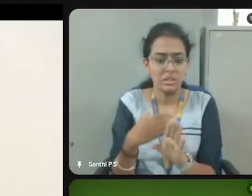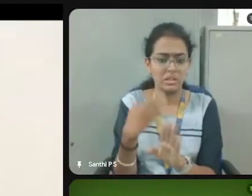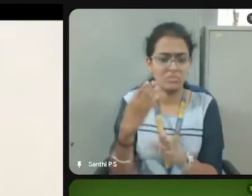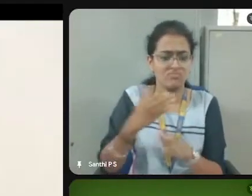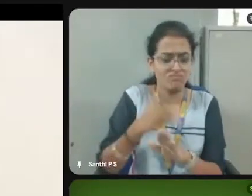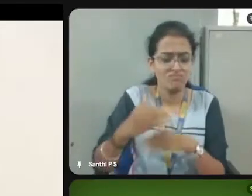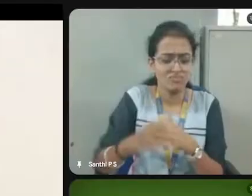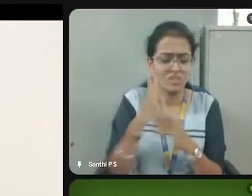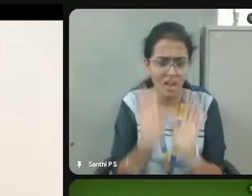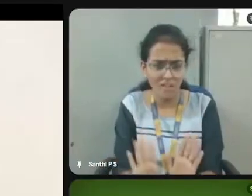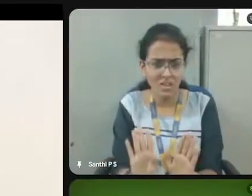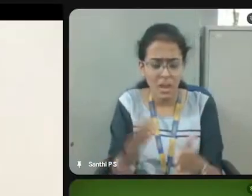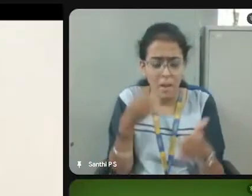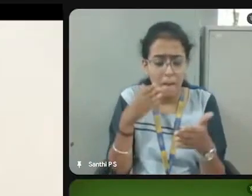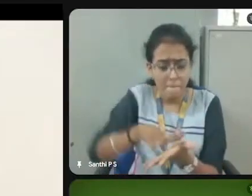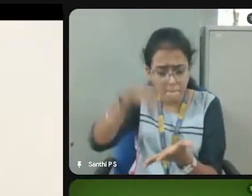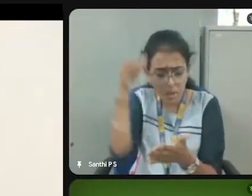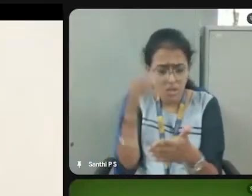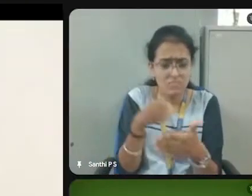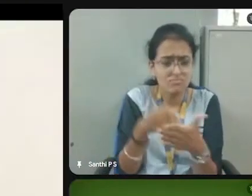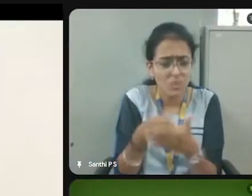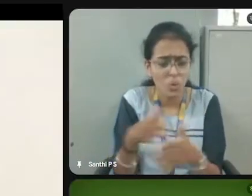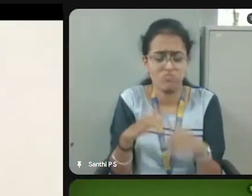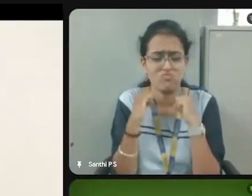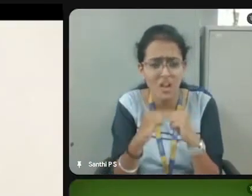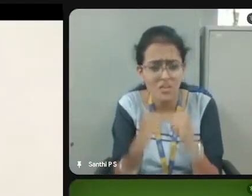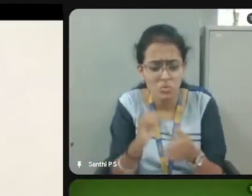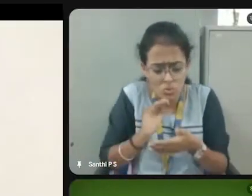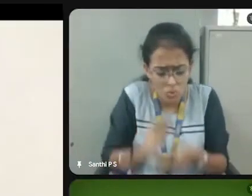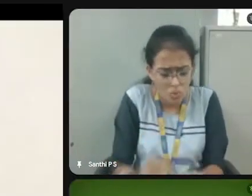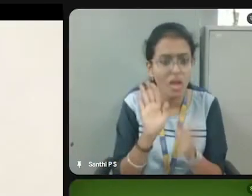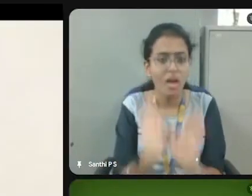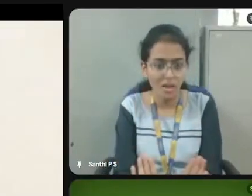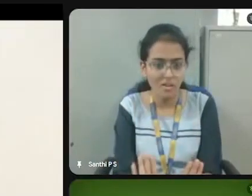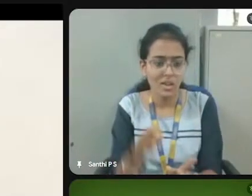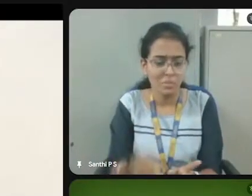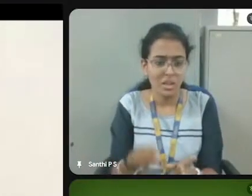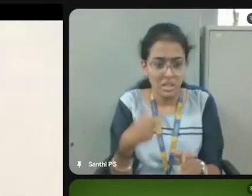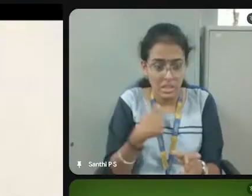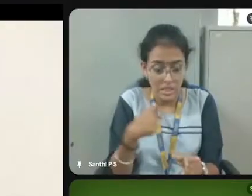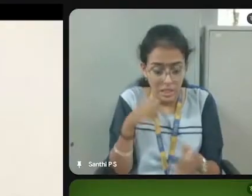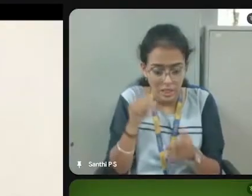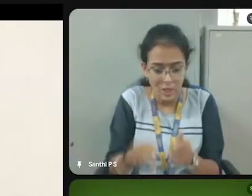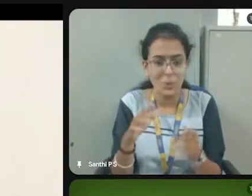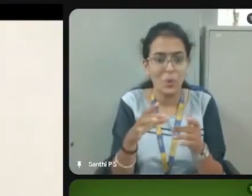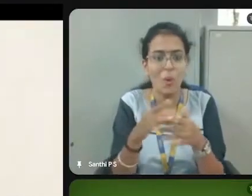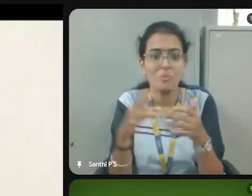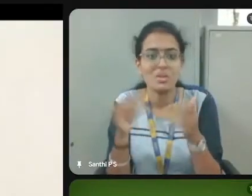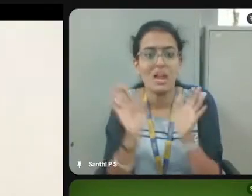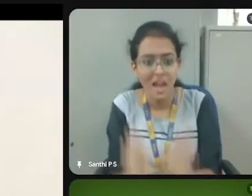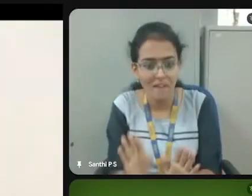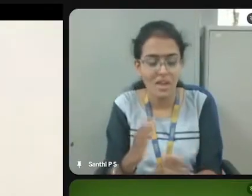അപ്പോൾ പഠിത്തത്തിൽ ബുദ്ധിമുട്ട് അനുഭവിക്കുന്ന ഒരു കുട്ടി ഉണ്ടെങ്കിൽ ഇങ്ങനെ ഒരു കണ്ടീഷൻ നമ്മുടെ നാട്ടിലുണ്ടെന്നും കുട്ടിയെ നേരത്തെ തന്നെ